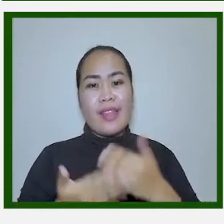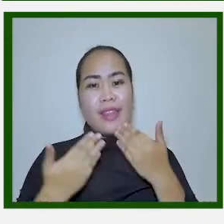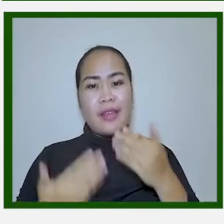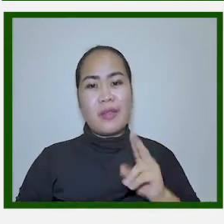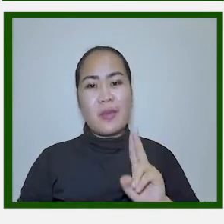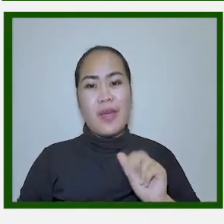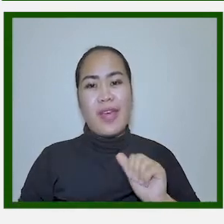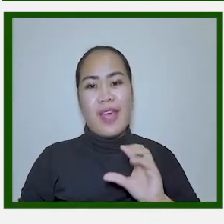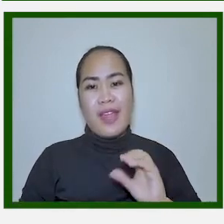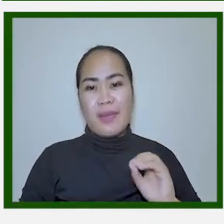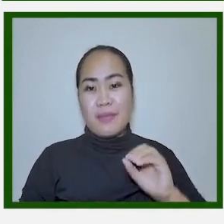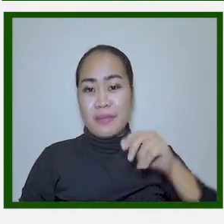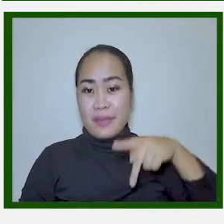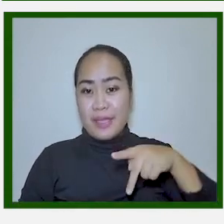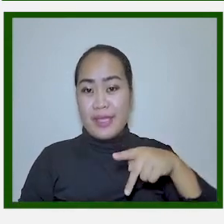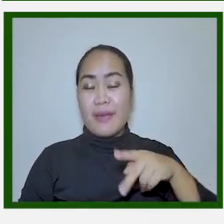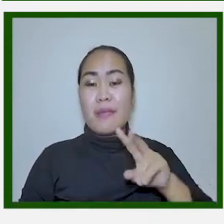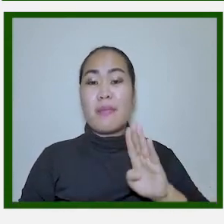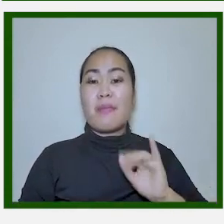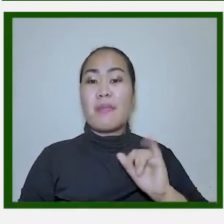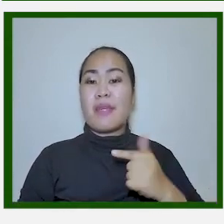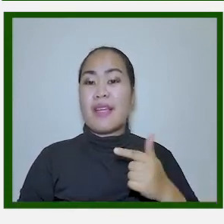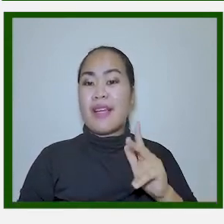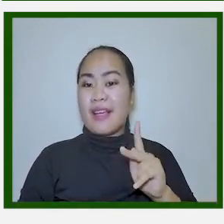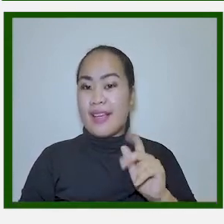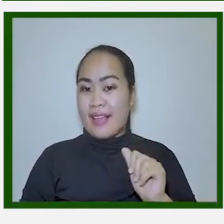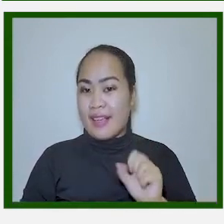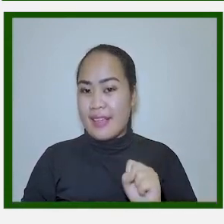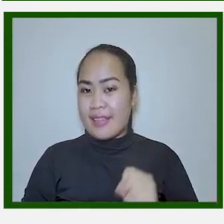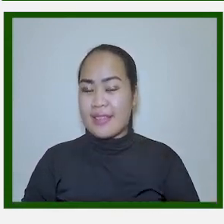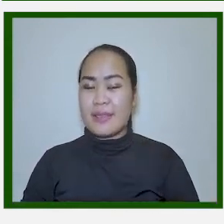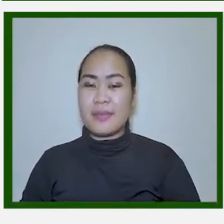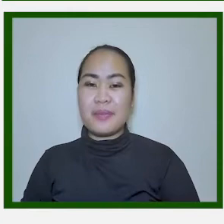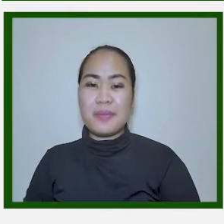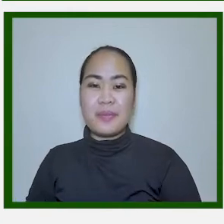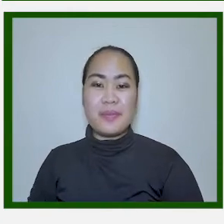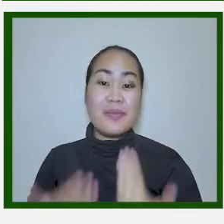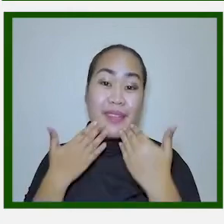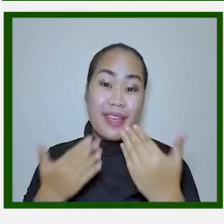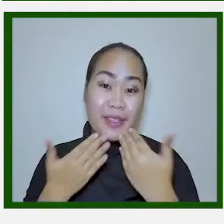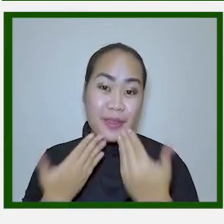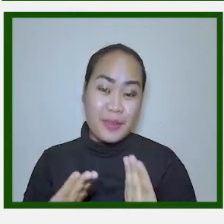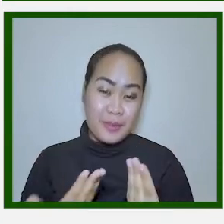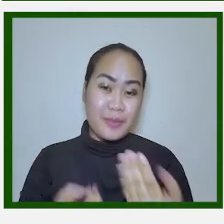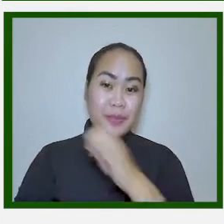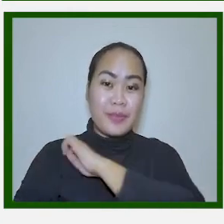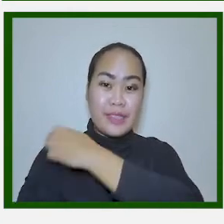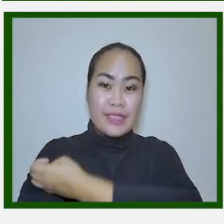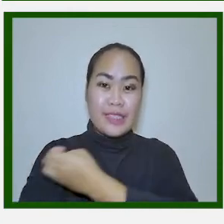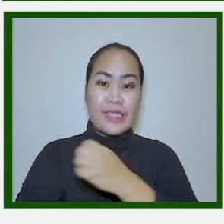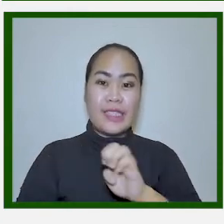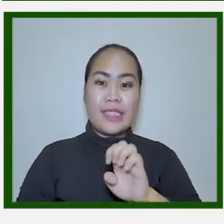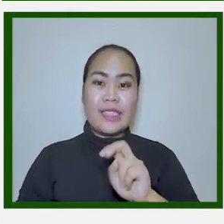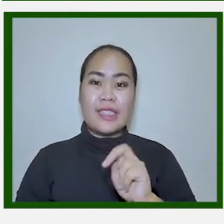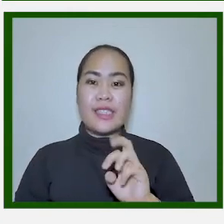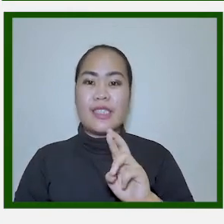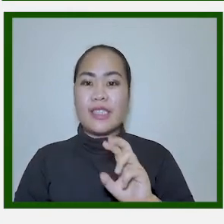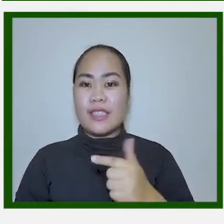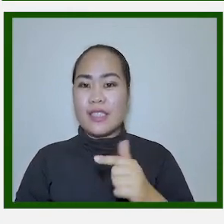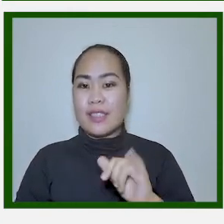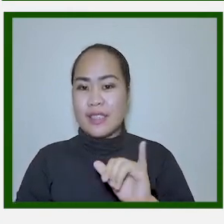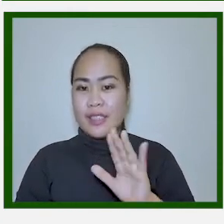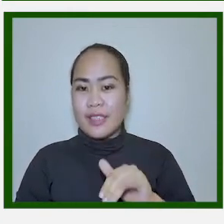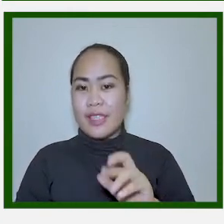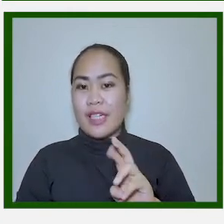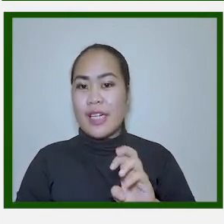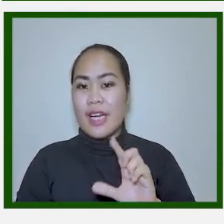Bigkas. And kami rin po ay nagpapasalamat sa Energy Regulatory Commission or ERC sa inyong kolaborasyon